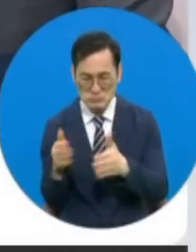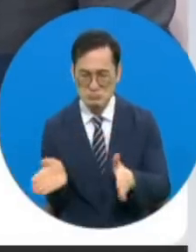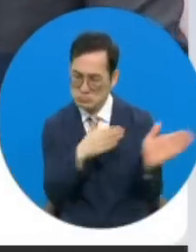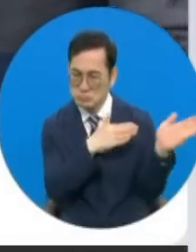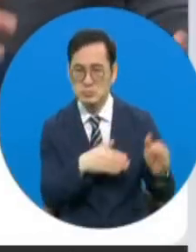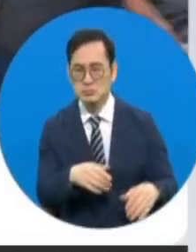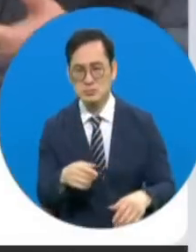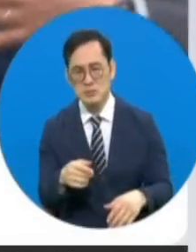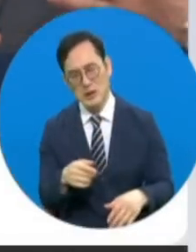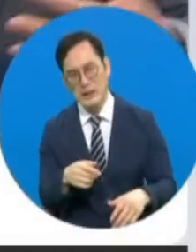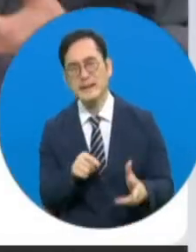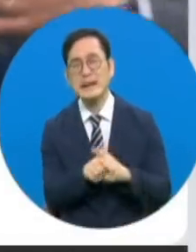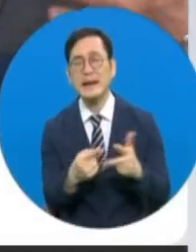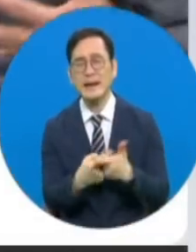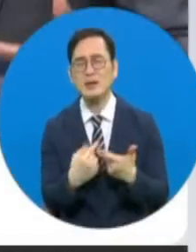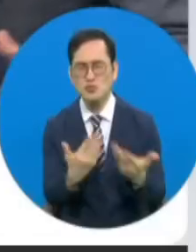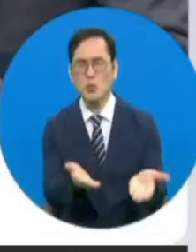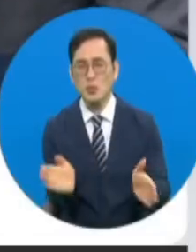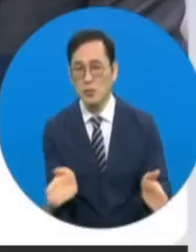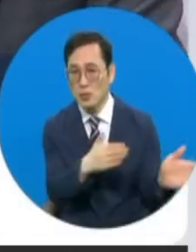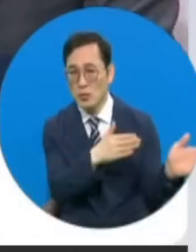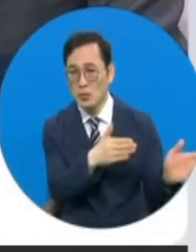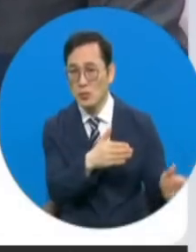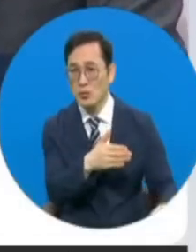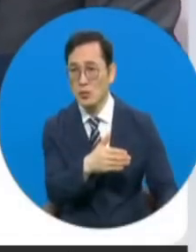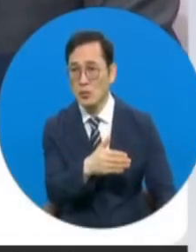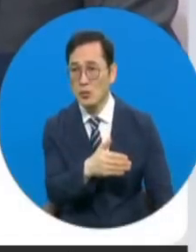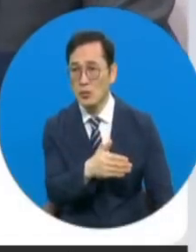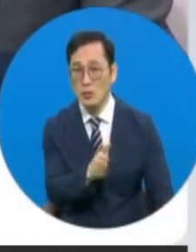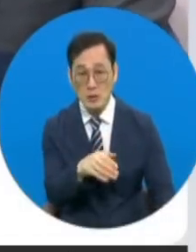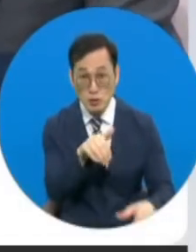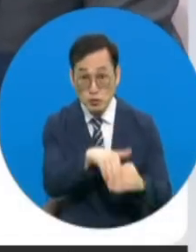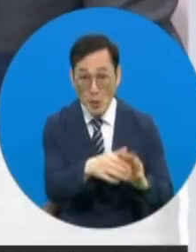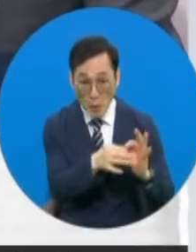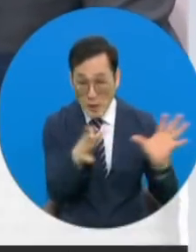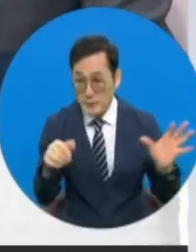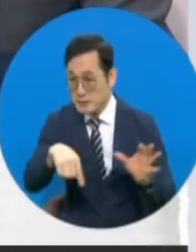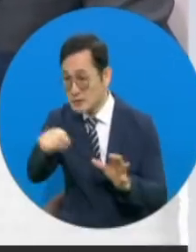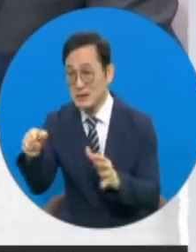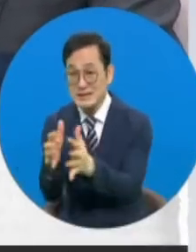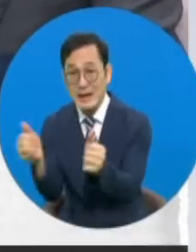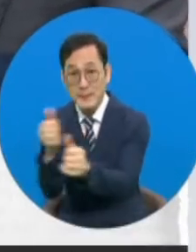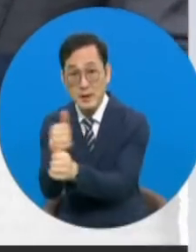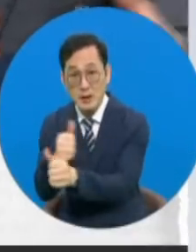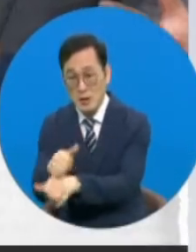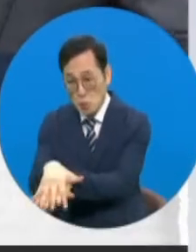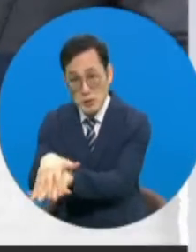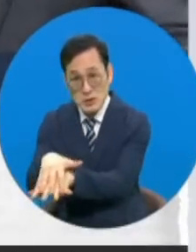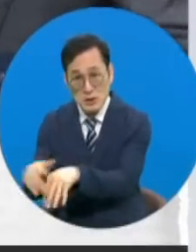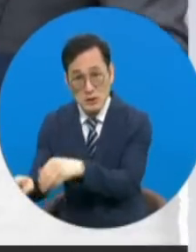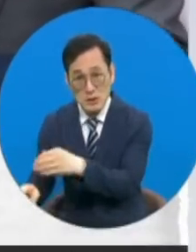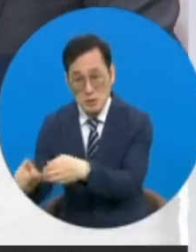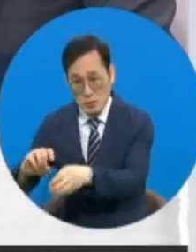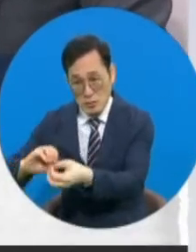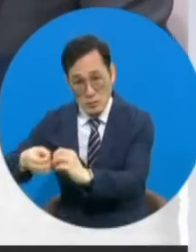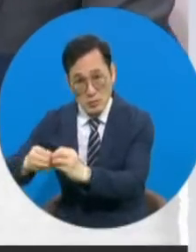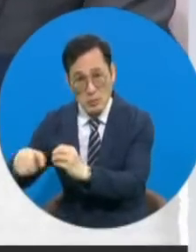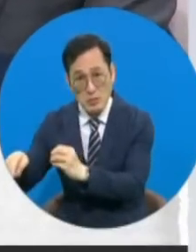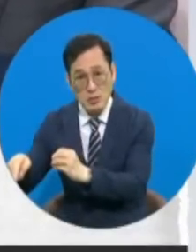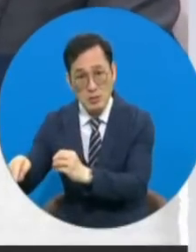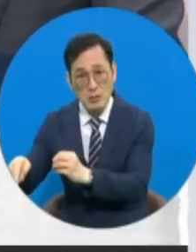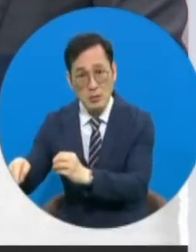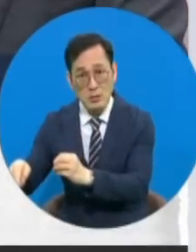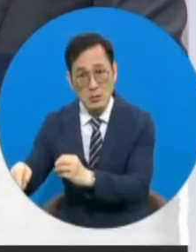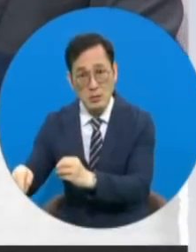인사와 관련된 투표에 결과 검증하고 무관 완전히 무관한 거 아닙니까 그때는 다소 그런 논란이 있어서